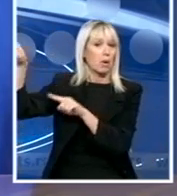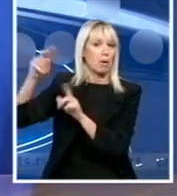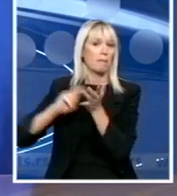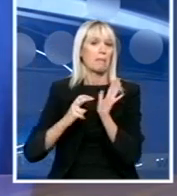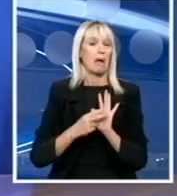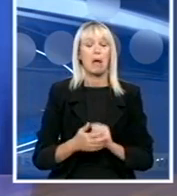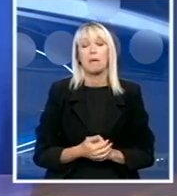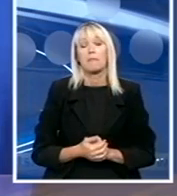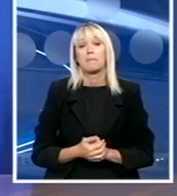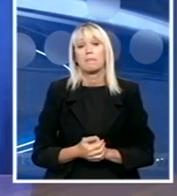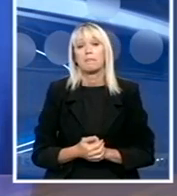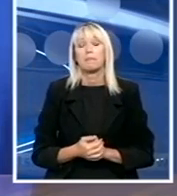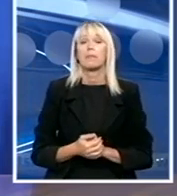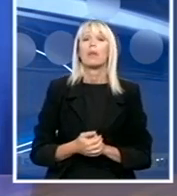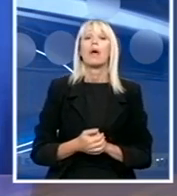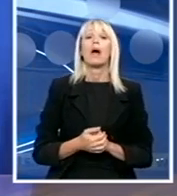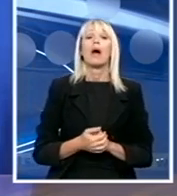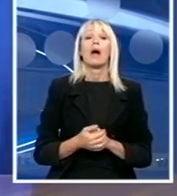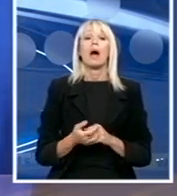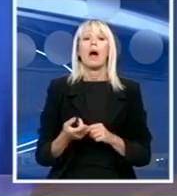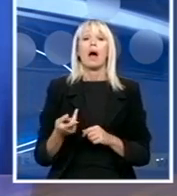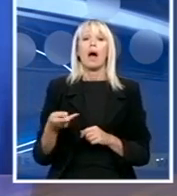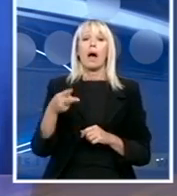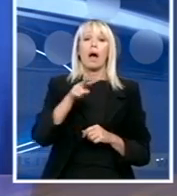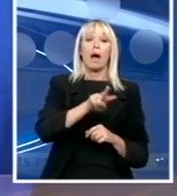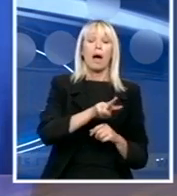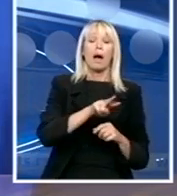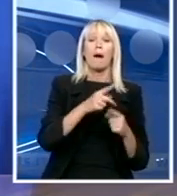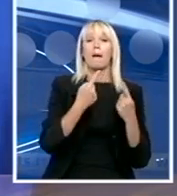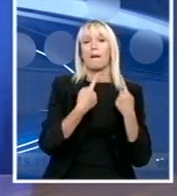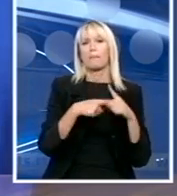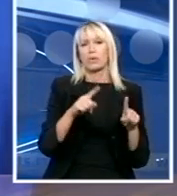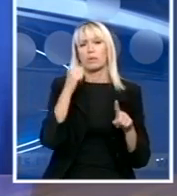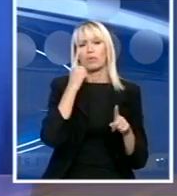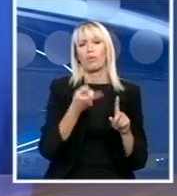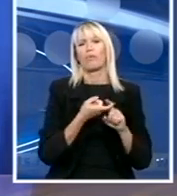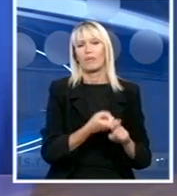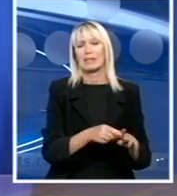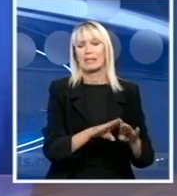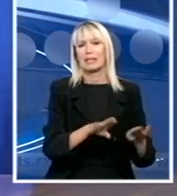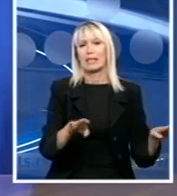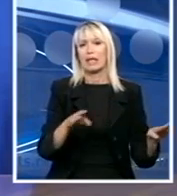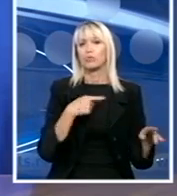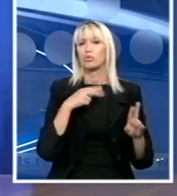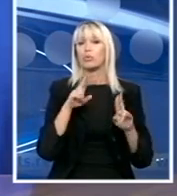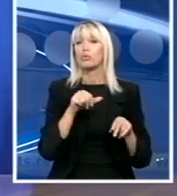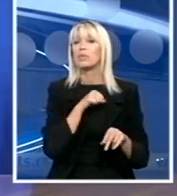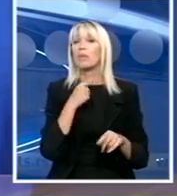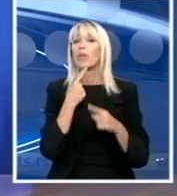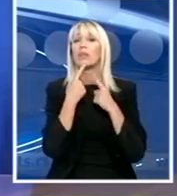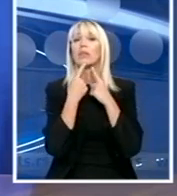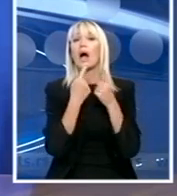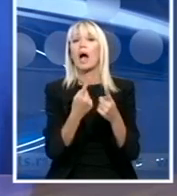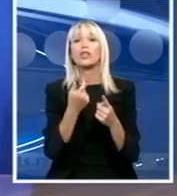S druge strane, posebno kad su deca u pitanju, to samo mogu prepričam ono što sam čuo, ali ne da